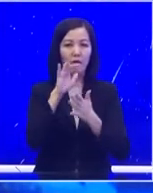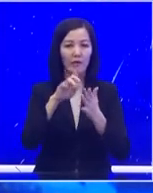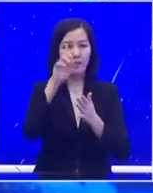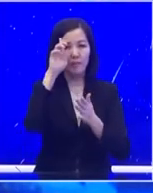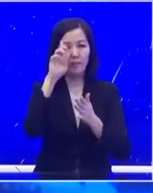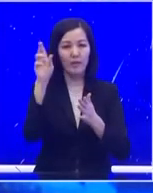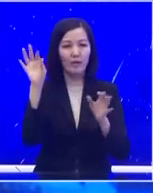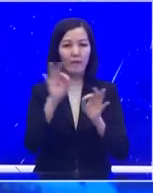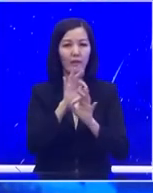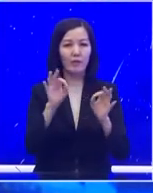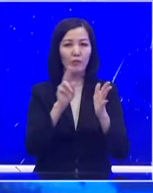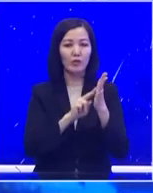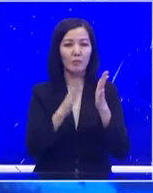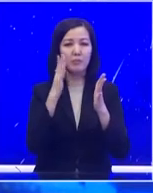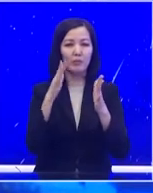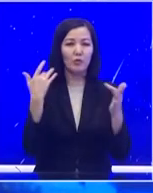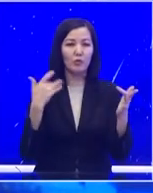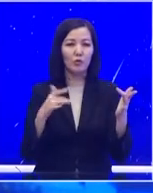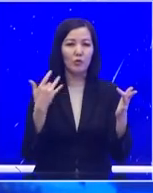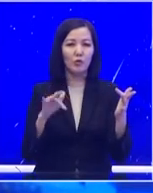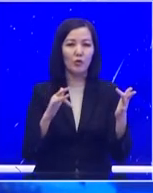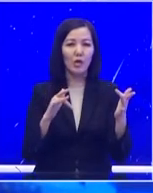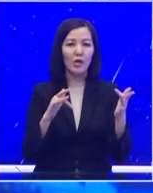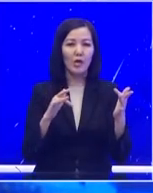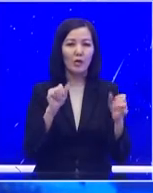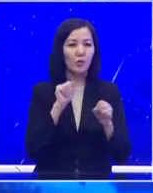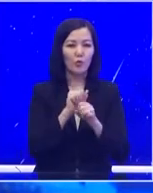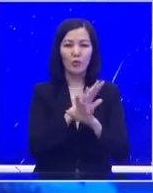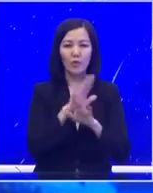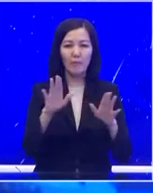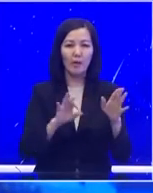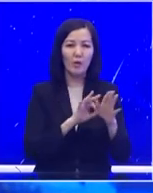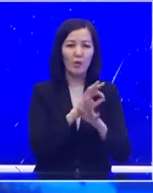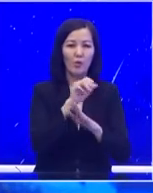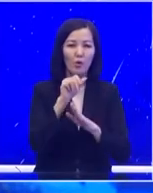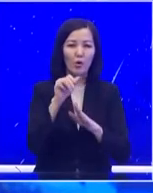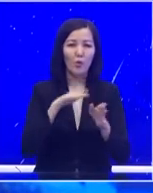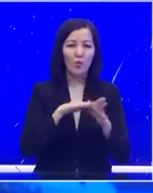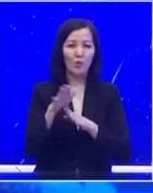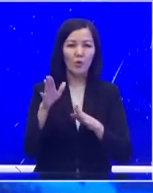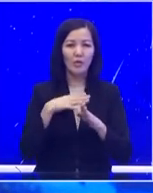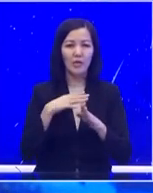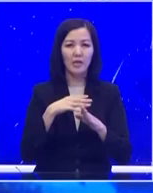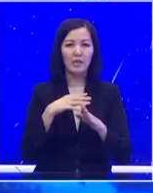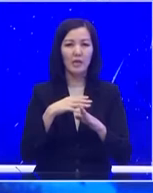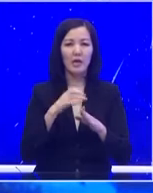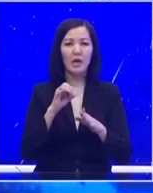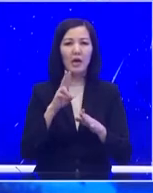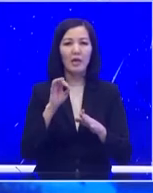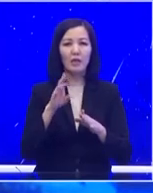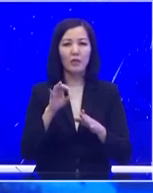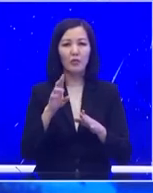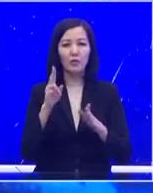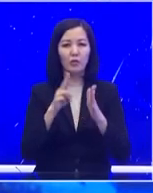мемлекеттік академиялық филармониясы 75 күйді тоқтаусыз орындады. Бұл өнер ұжымының Алтын Орданың 750